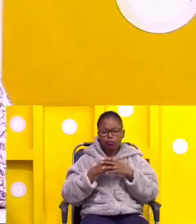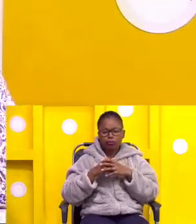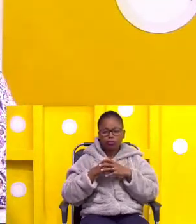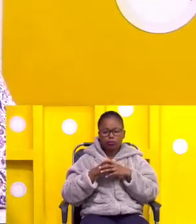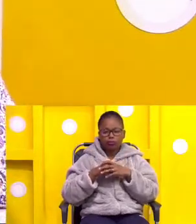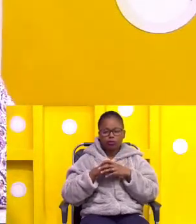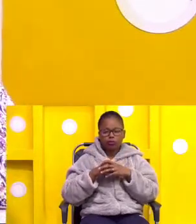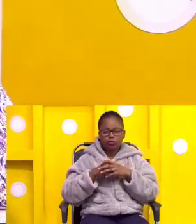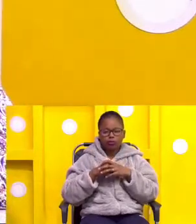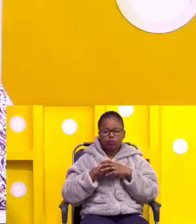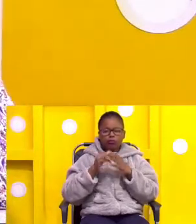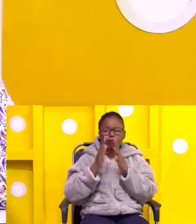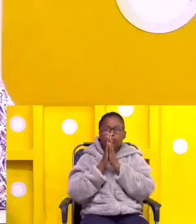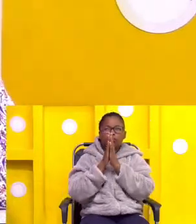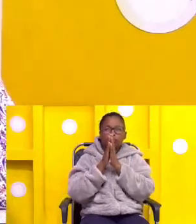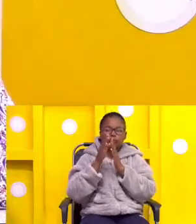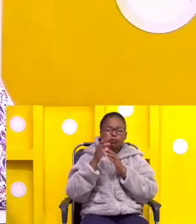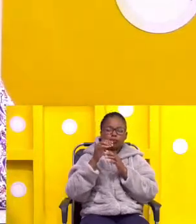Kristo ni mwihokeku